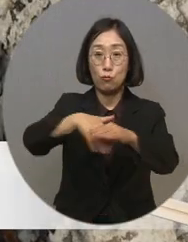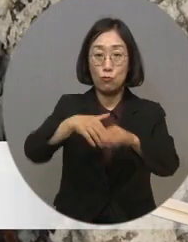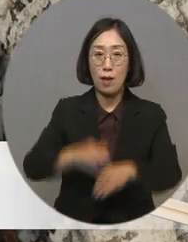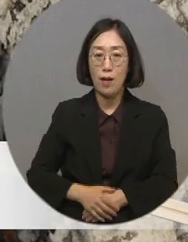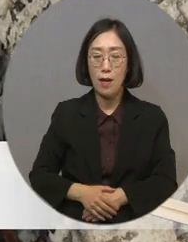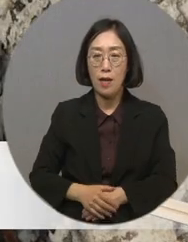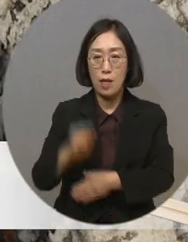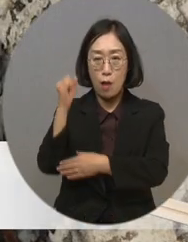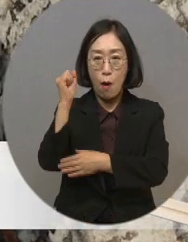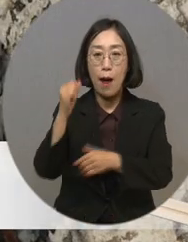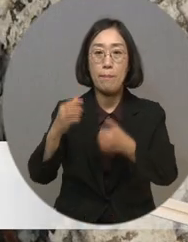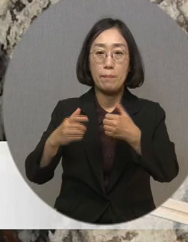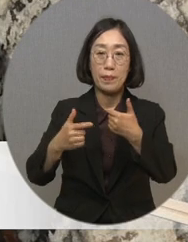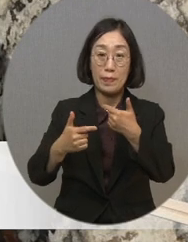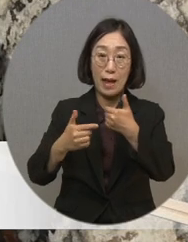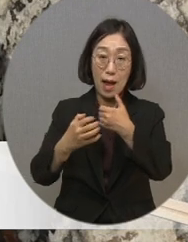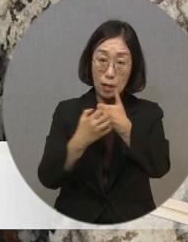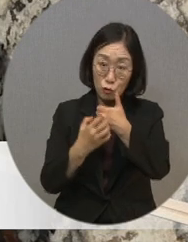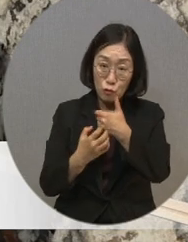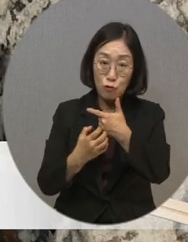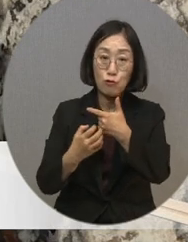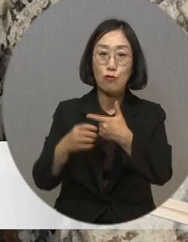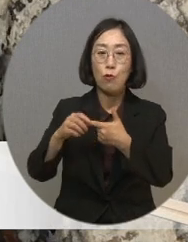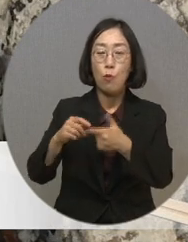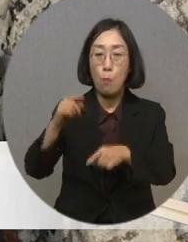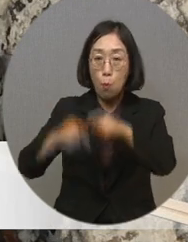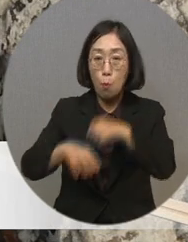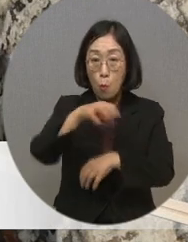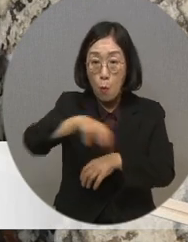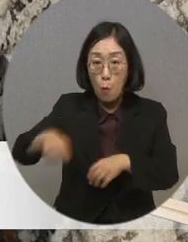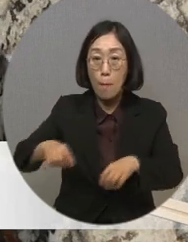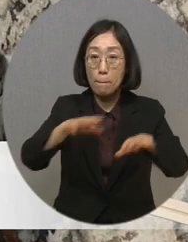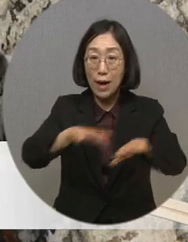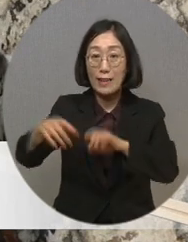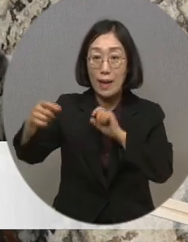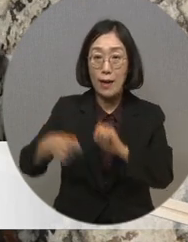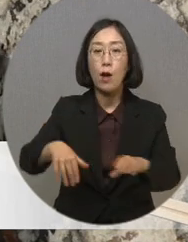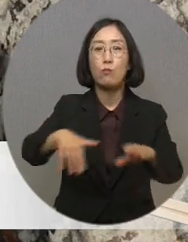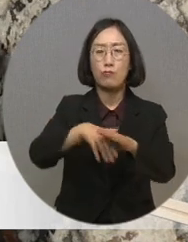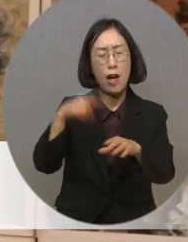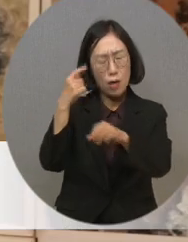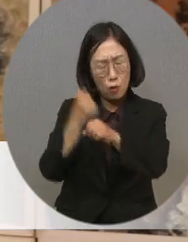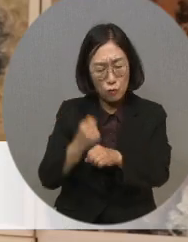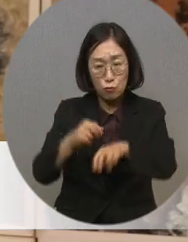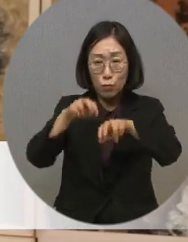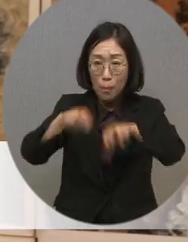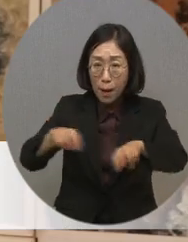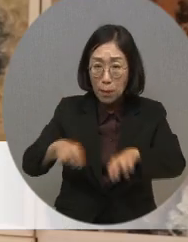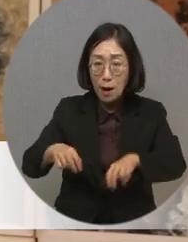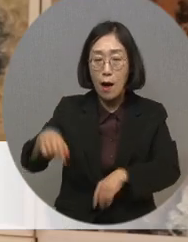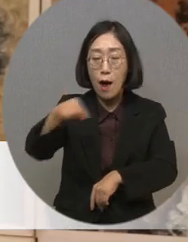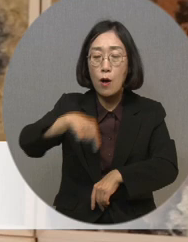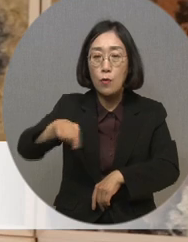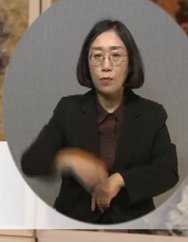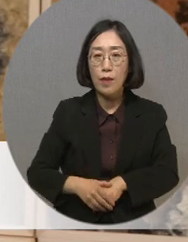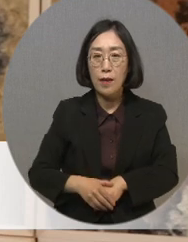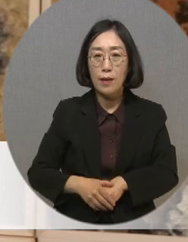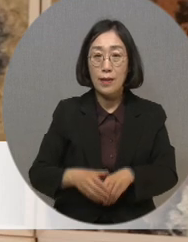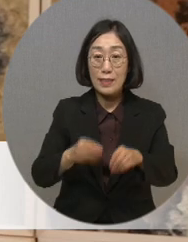나주, 목포 이쪽 근해를. 그래서 마함 문화를 연구하는 중에 그